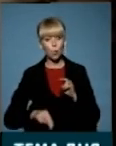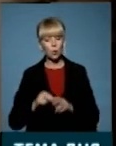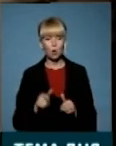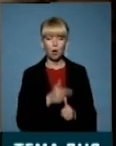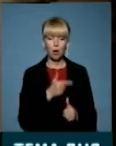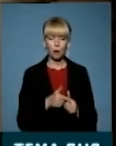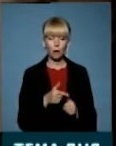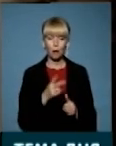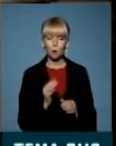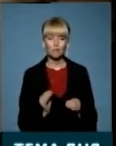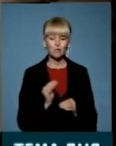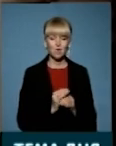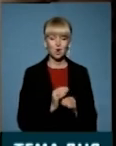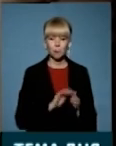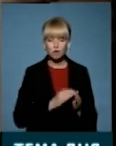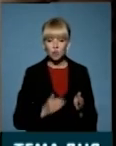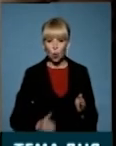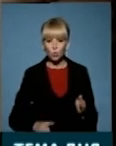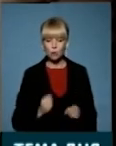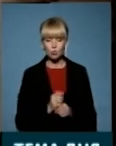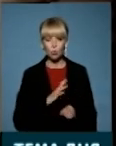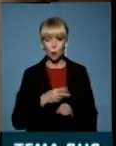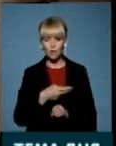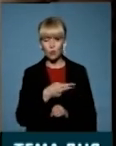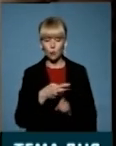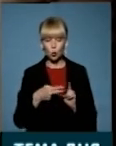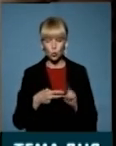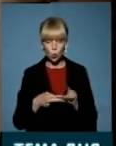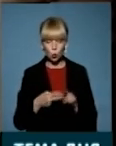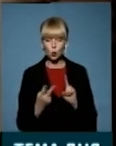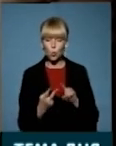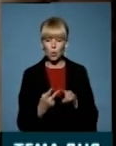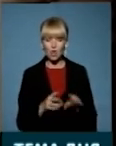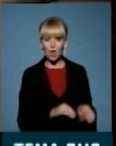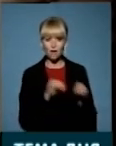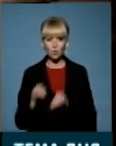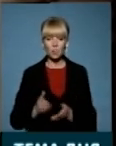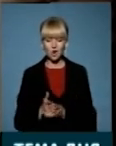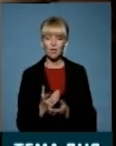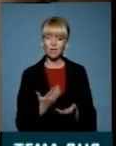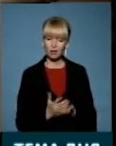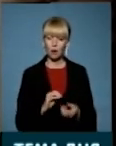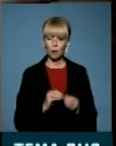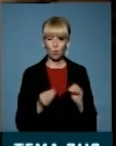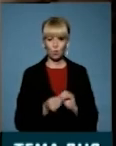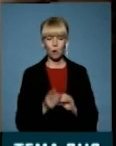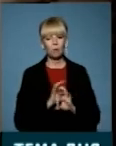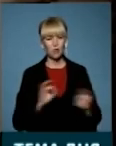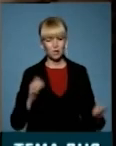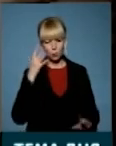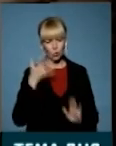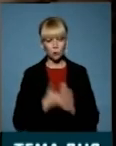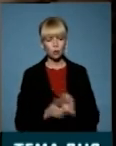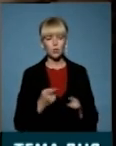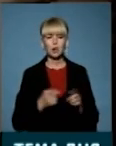чи приробити сходи, щоб це був другий еваційний вихід, то складає трошки проблему. Ну, але прекрасно розуміємо,